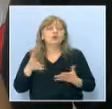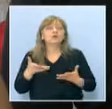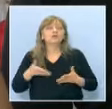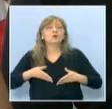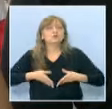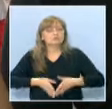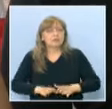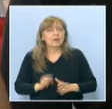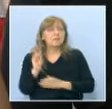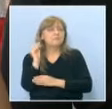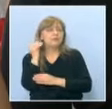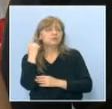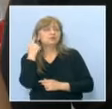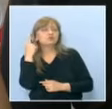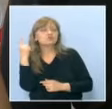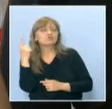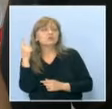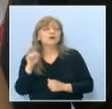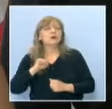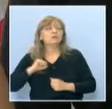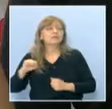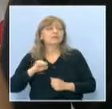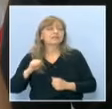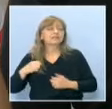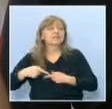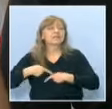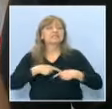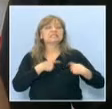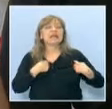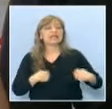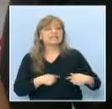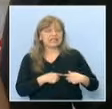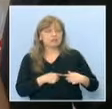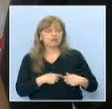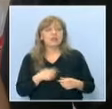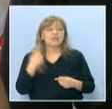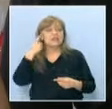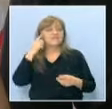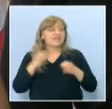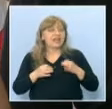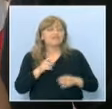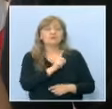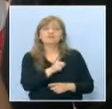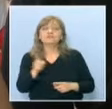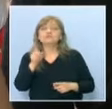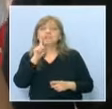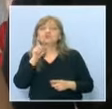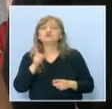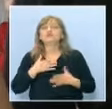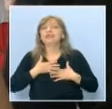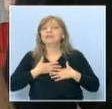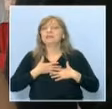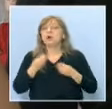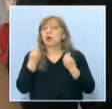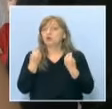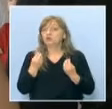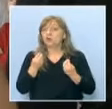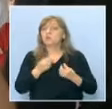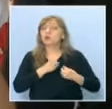майката, бебето чува пулсацията на сърцето. И затова вярвам, че всеки един човек има добро чувство за